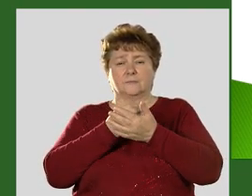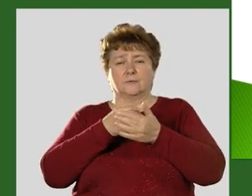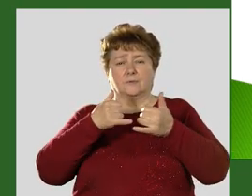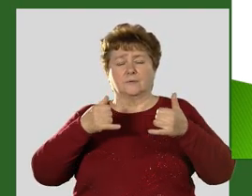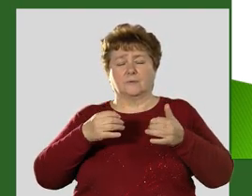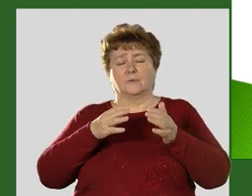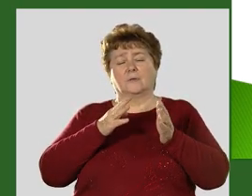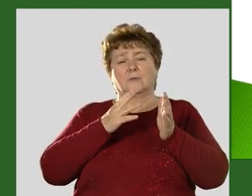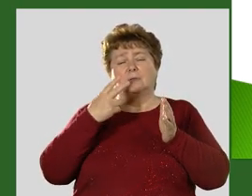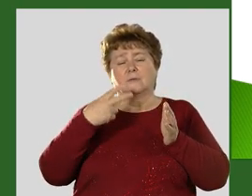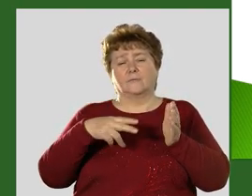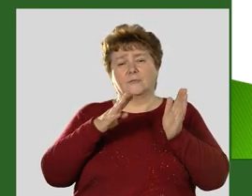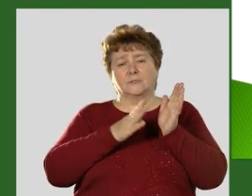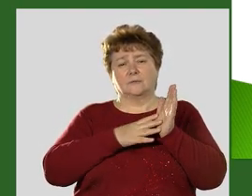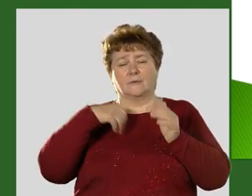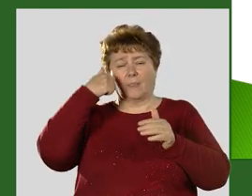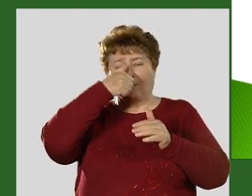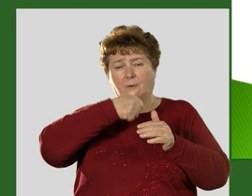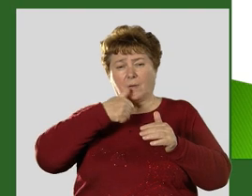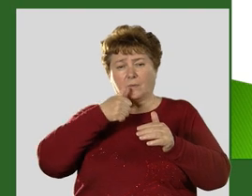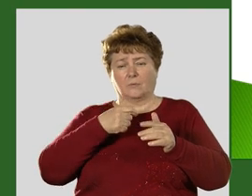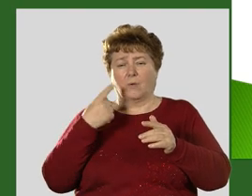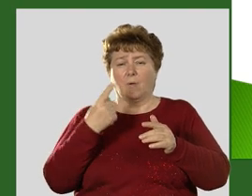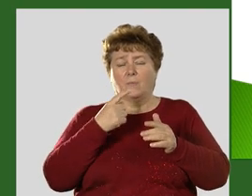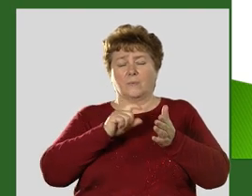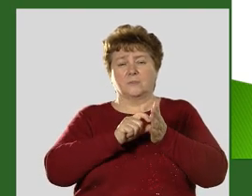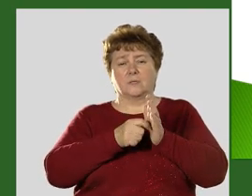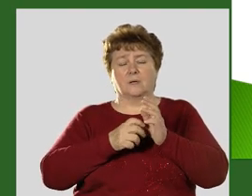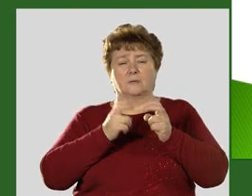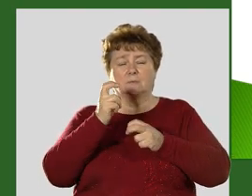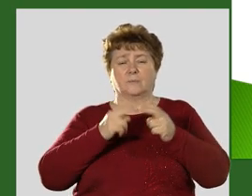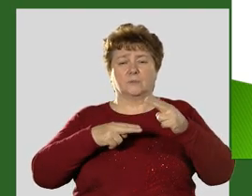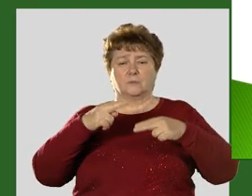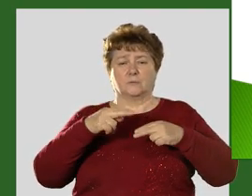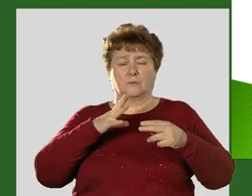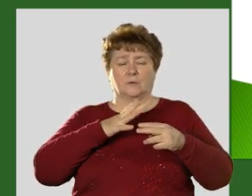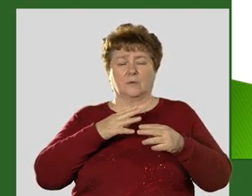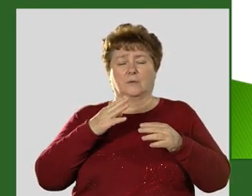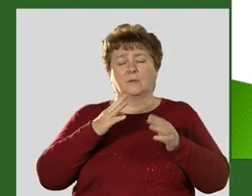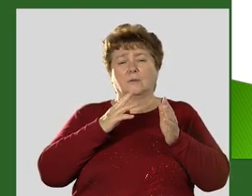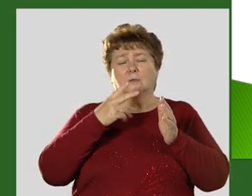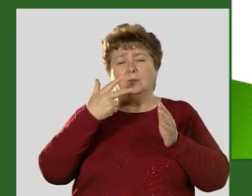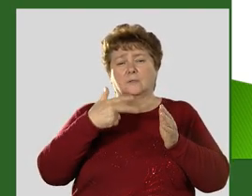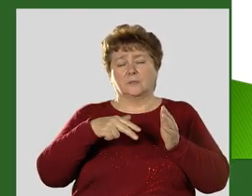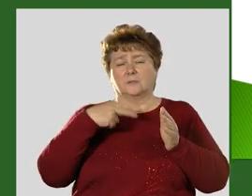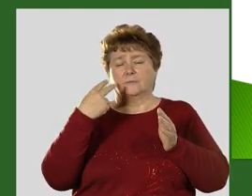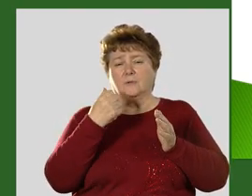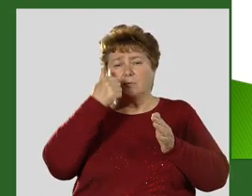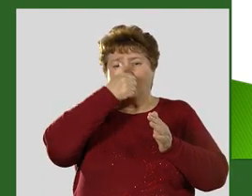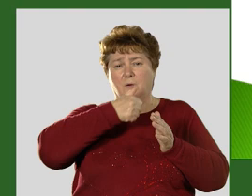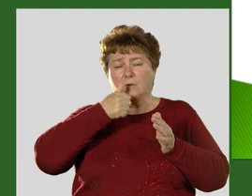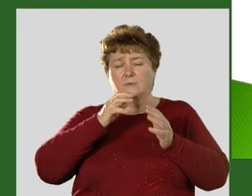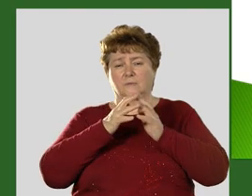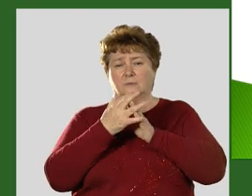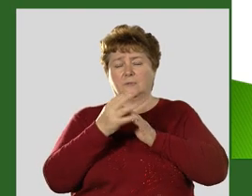еще в 1929 году. Первый сахарный завод был построен в 1932 году